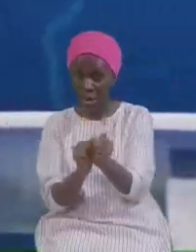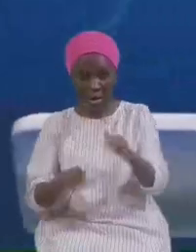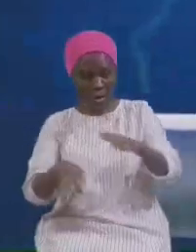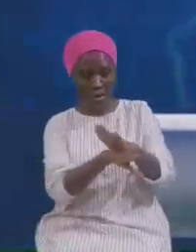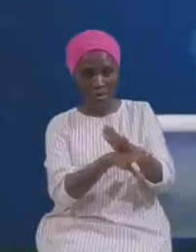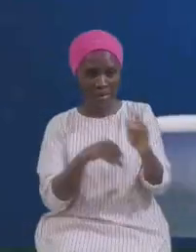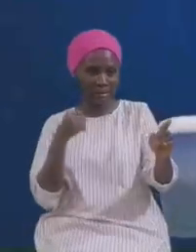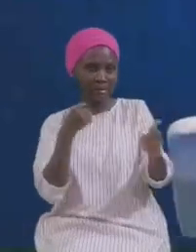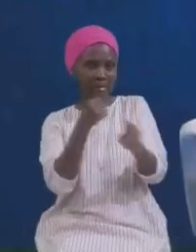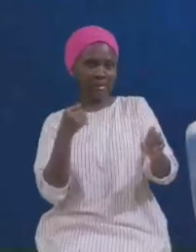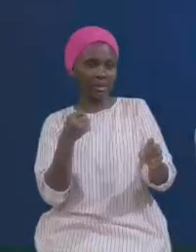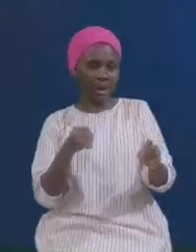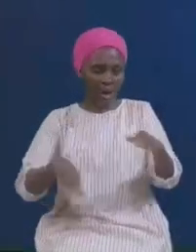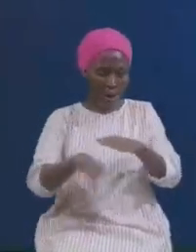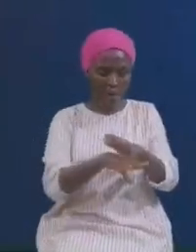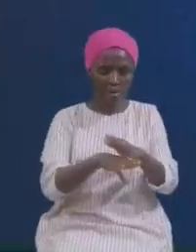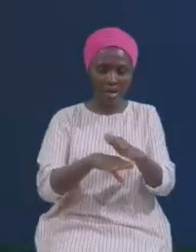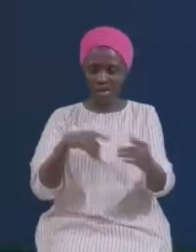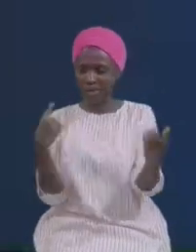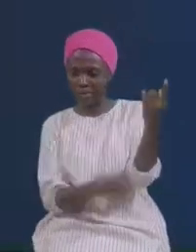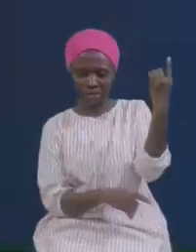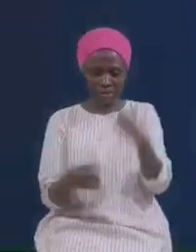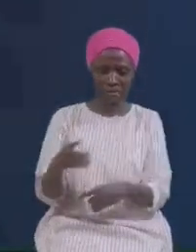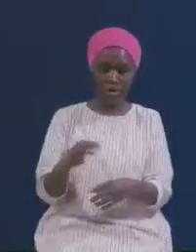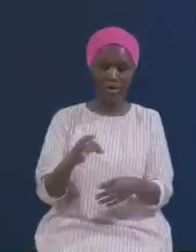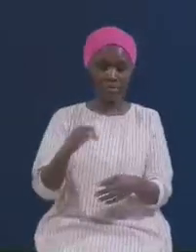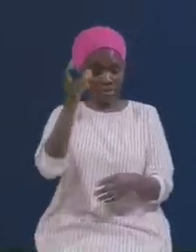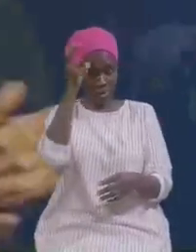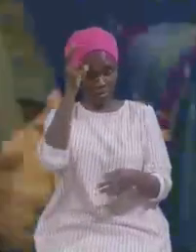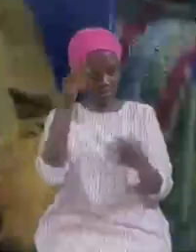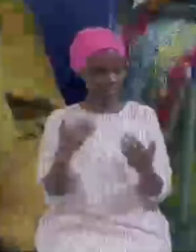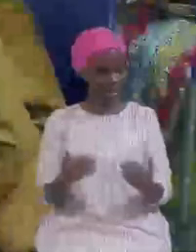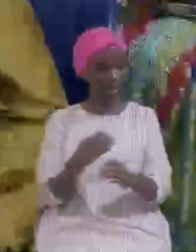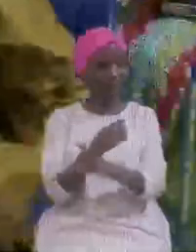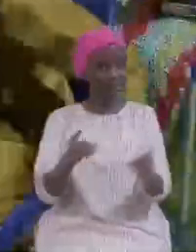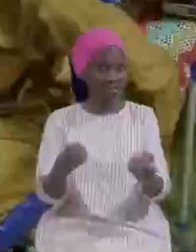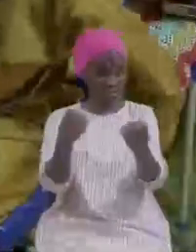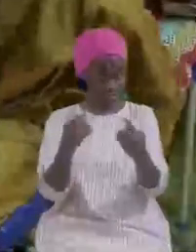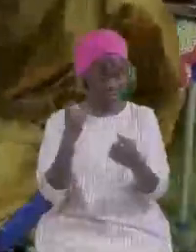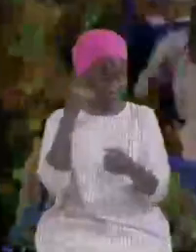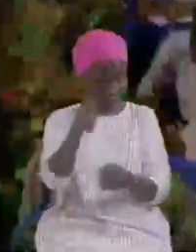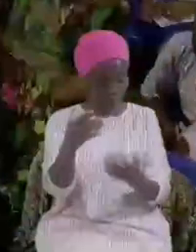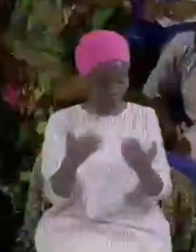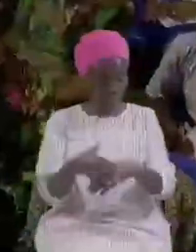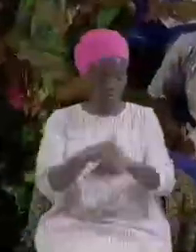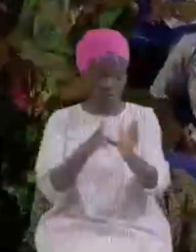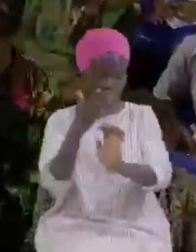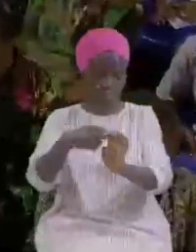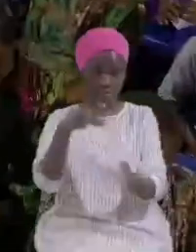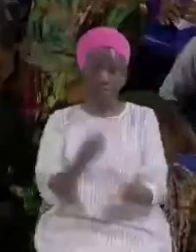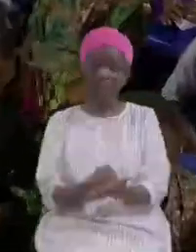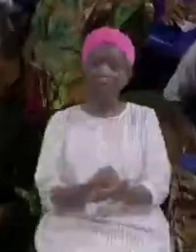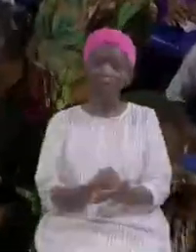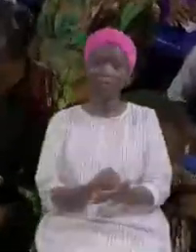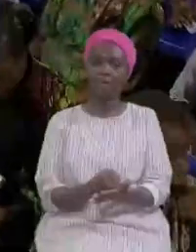est sous affliction, affliction du diable, la délivrance est venue pour toi ce soir au nom de Jésus.